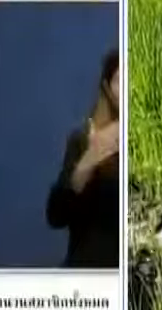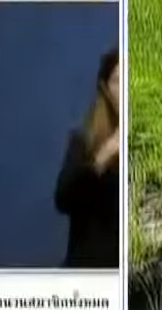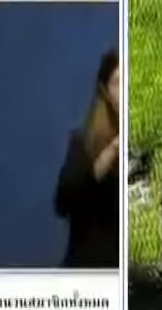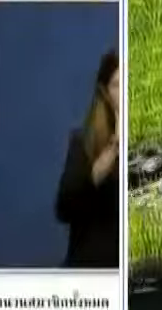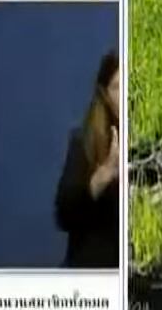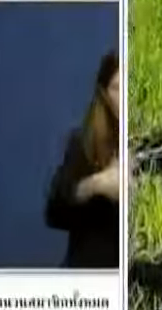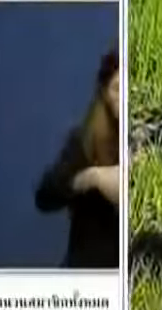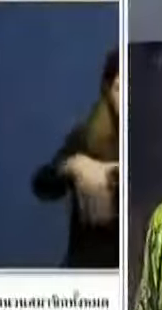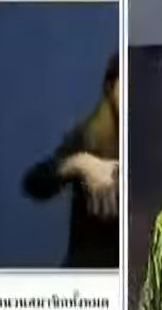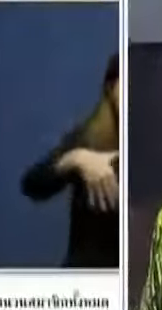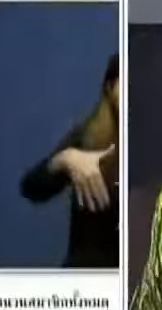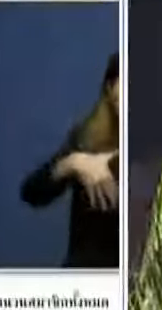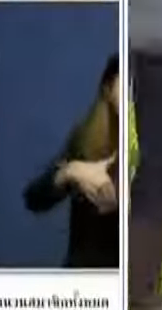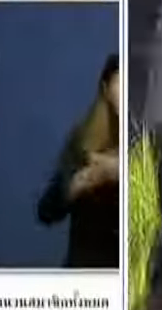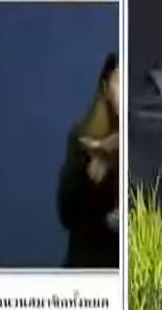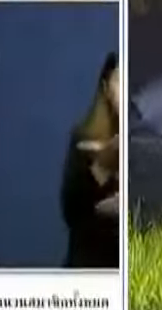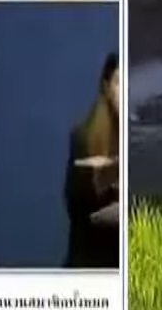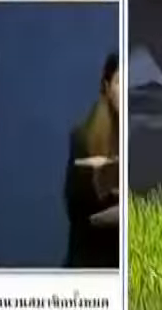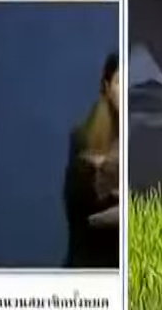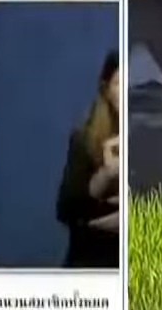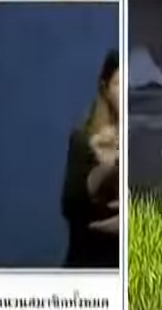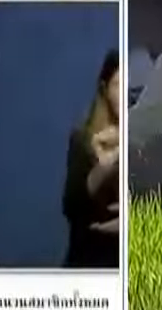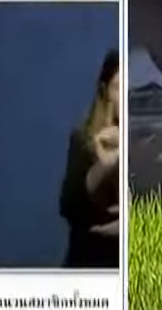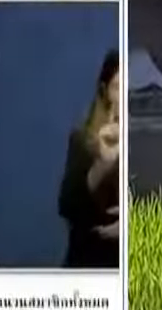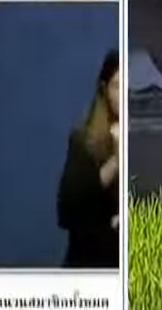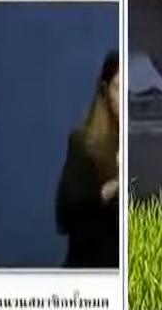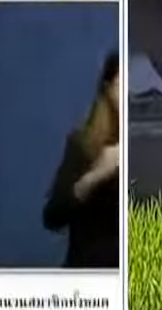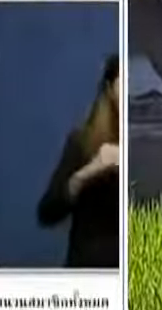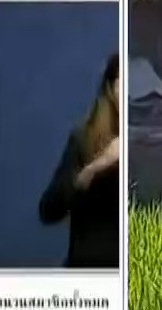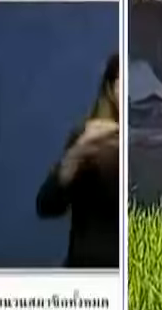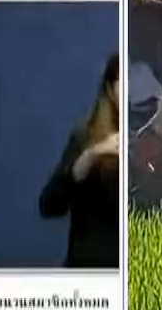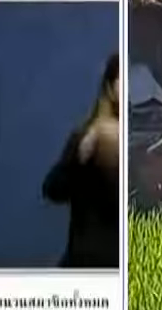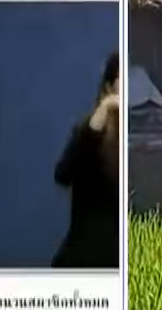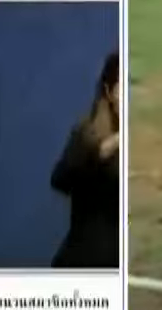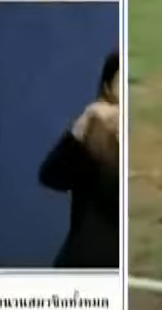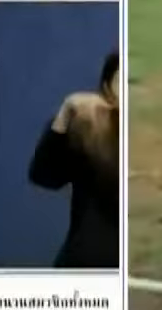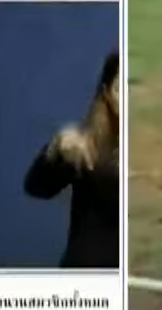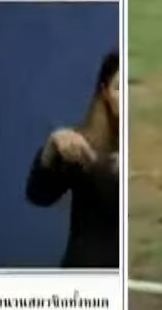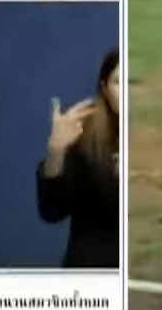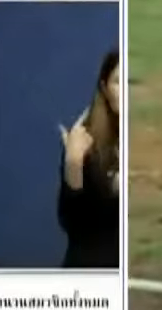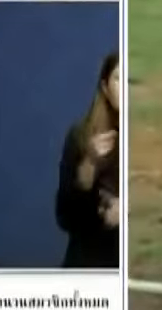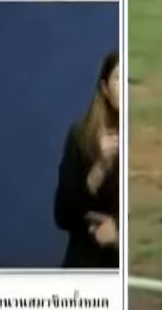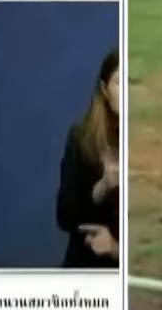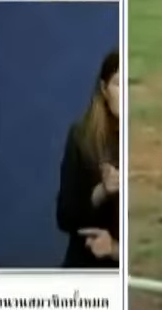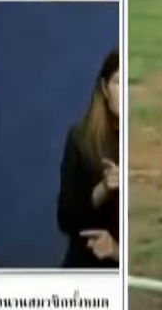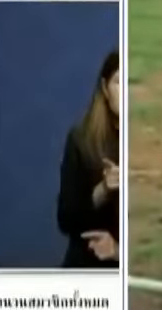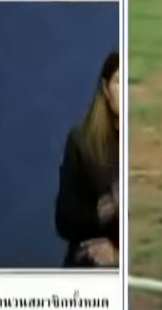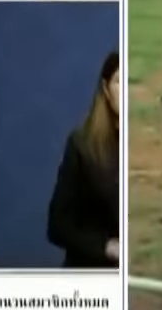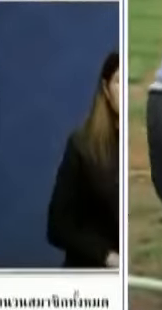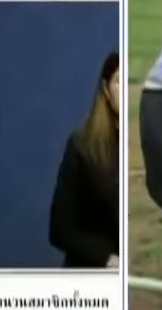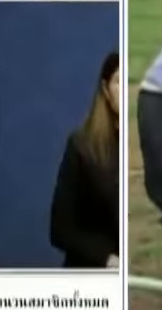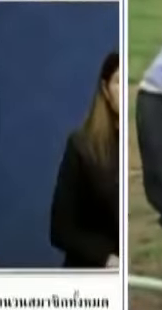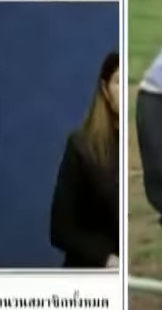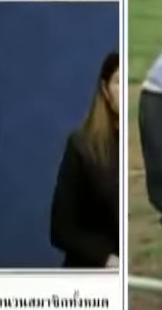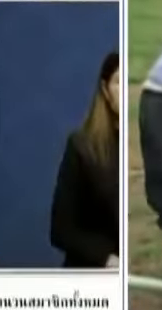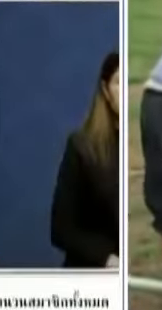รก็ขอวิงวอนนะครับว่าอยากจะให้โครงการไร่ละพันก็ยังคงอยู่เหมือนเดิมซึ่งจะ